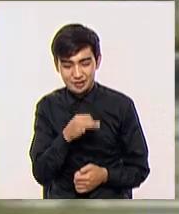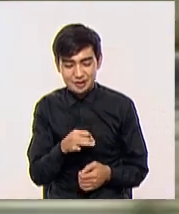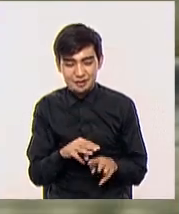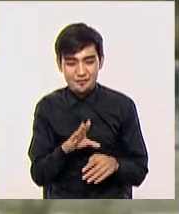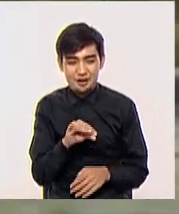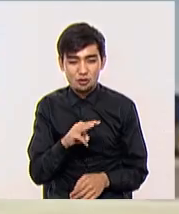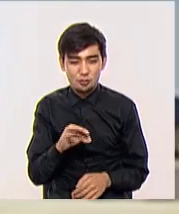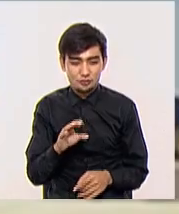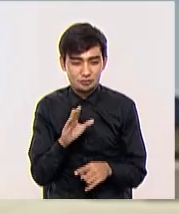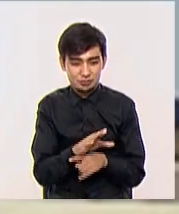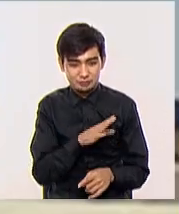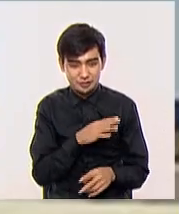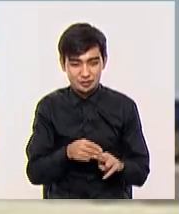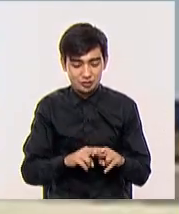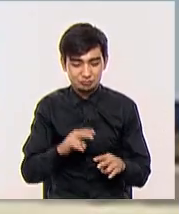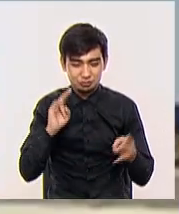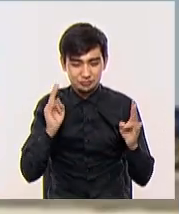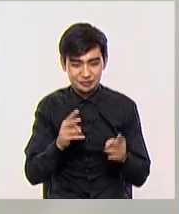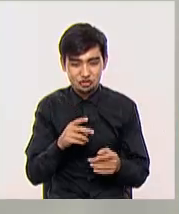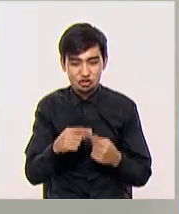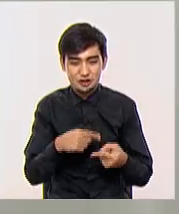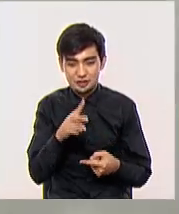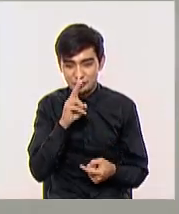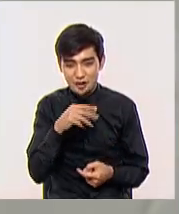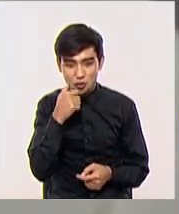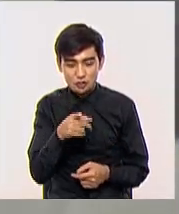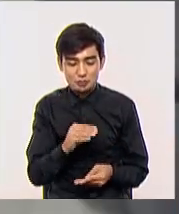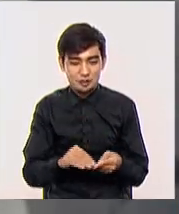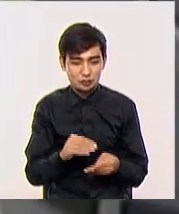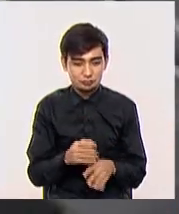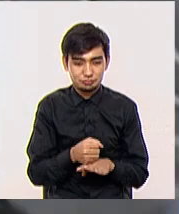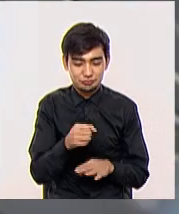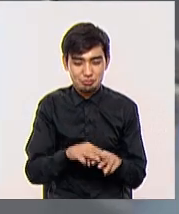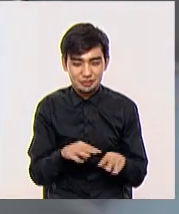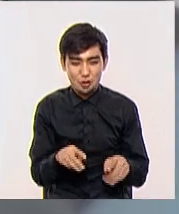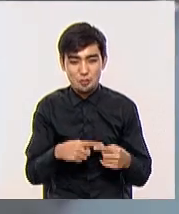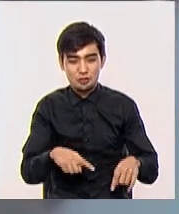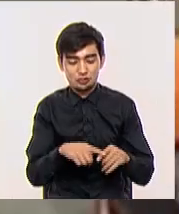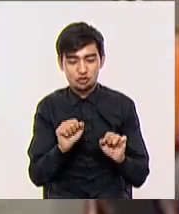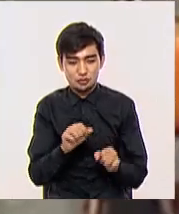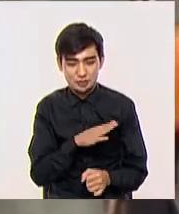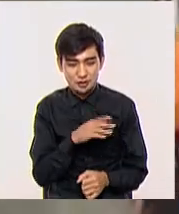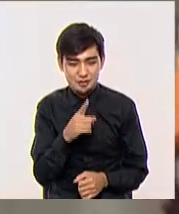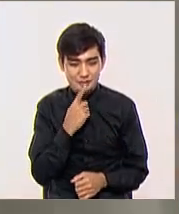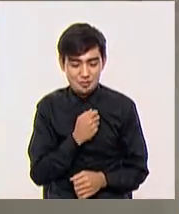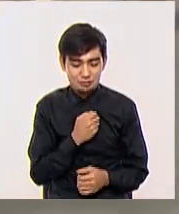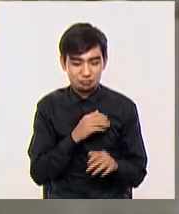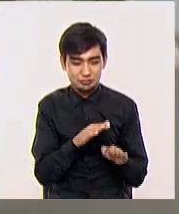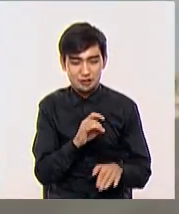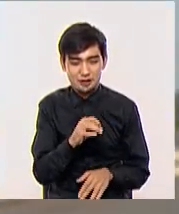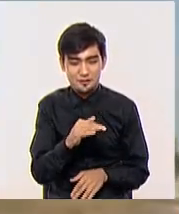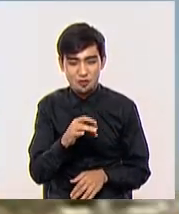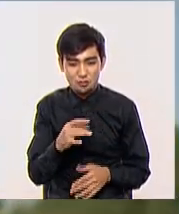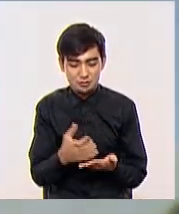ведомство. Несмотря на разразившийся скандал, через 2 года Алтынбаев вновь стал возглавлять Министерство обороны. Он произвел реформы в армии, а за труд на